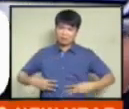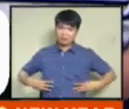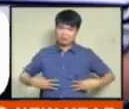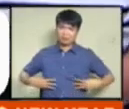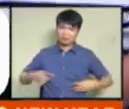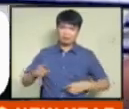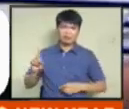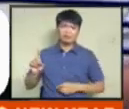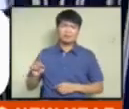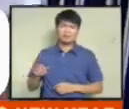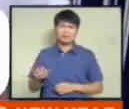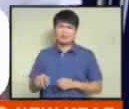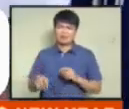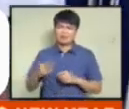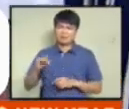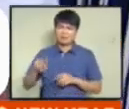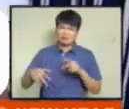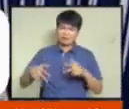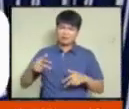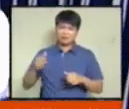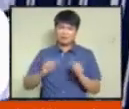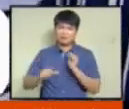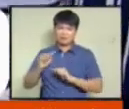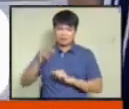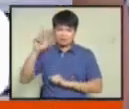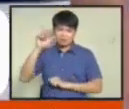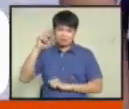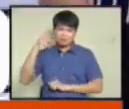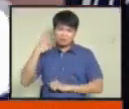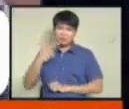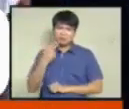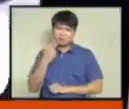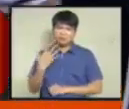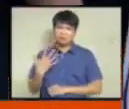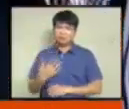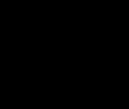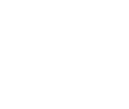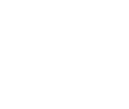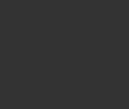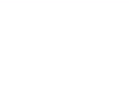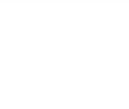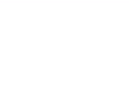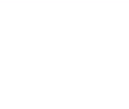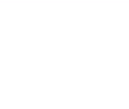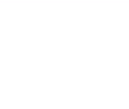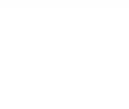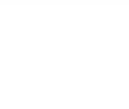Hip-hop? Umaaksyon. Laila Pangilinan, News 5.